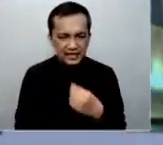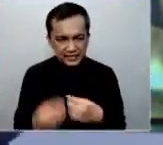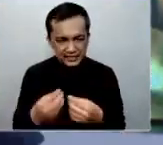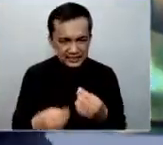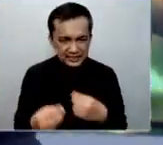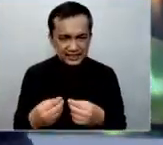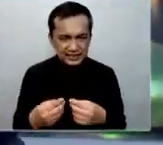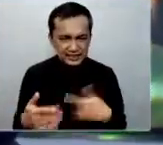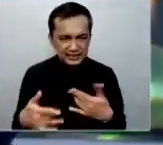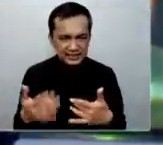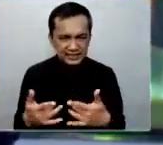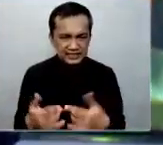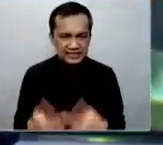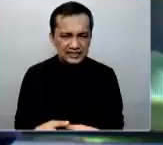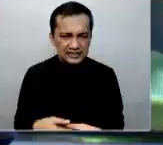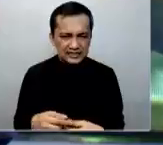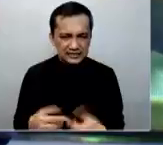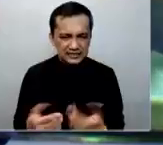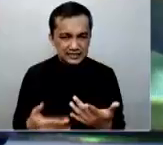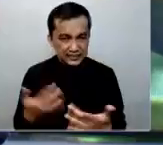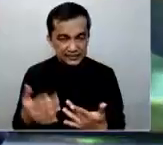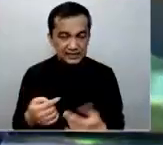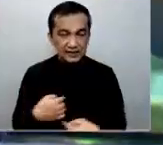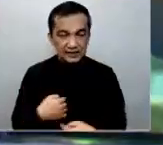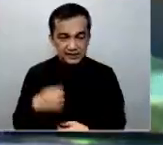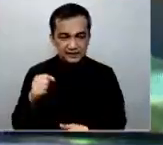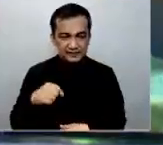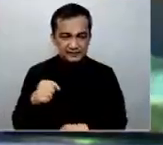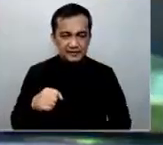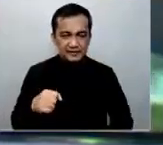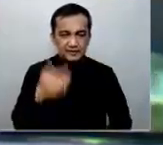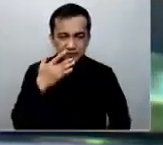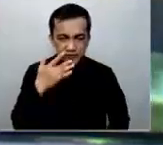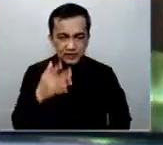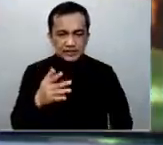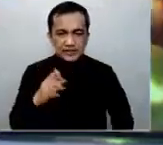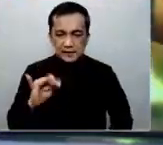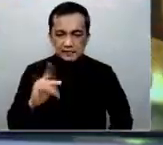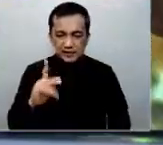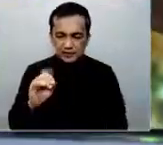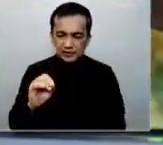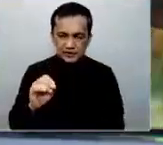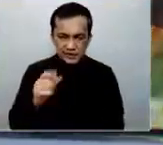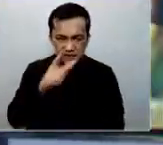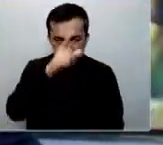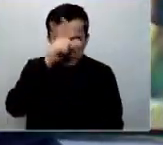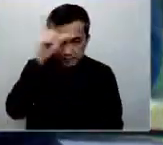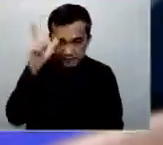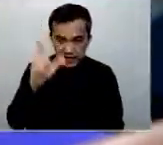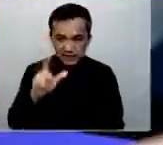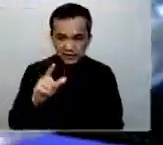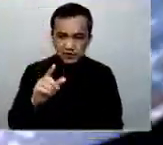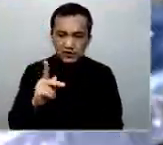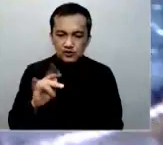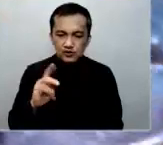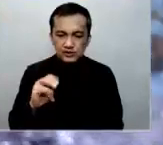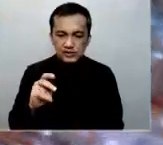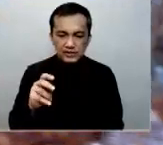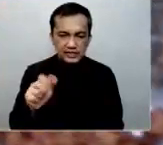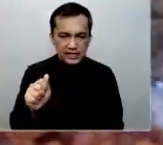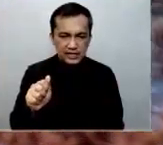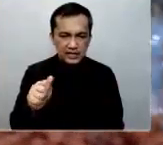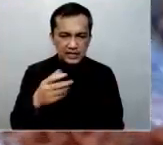kain na. Oo, na-excite talaga ako. Meron po tayong napakasarap na mga biko, black kuchinta, at puto, pero hindi yung just